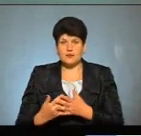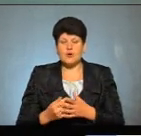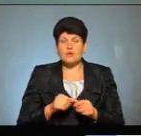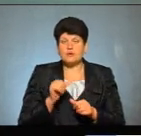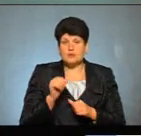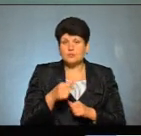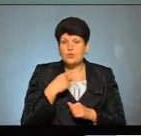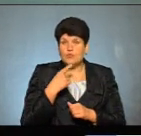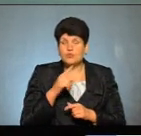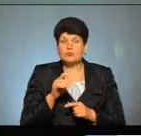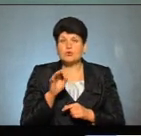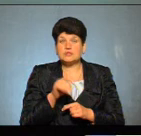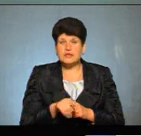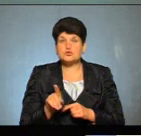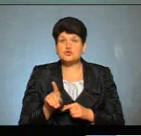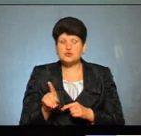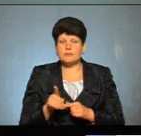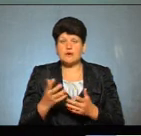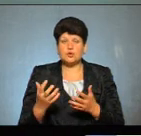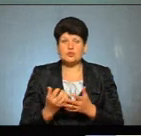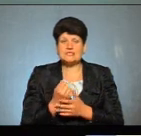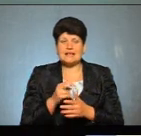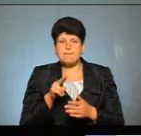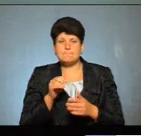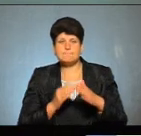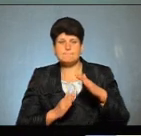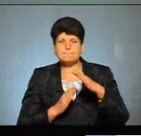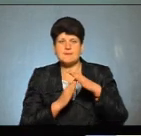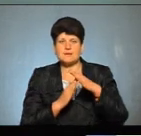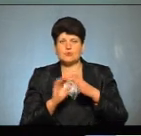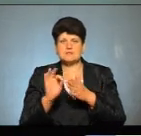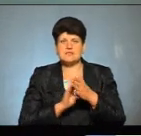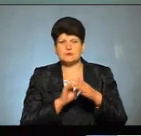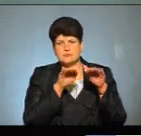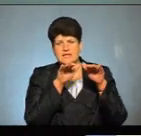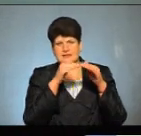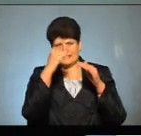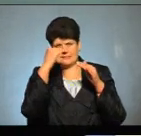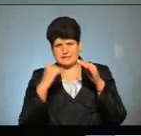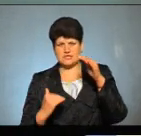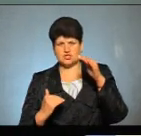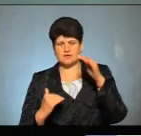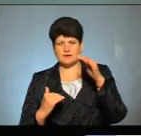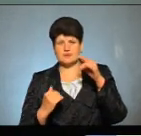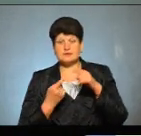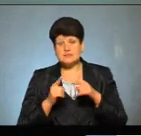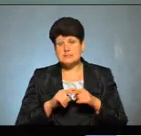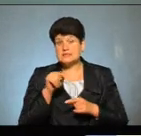моделі говорять про те, що при досягненні піку ми різко підемо на зниження. Це